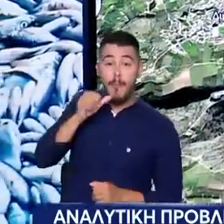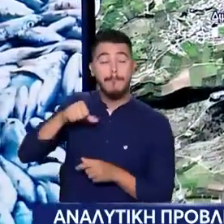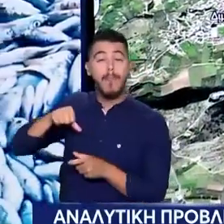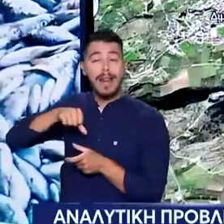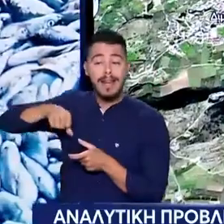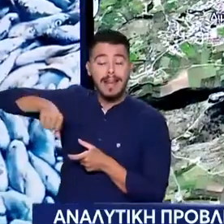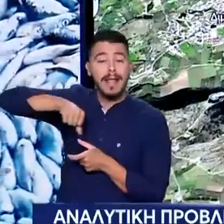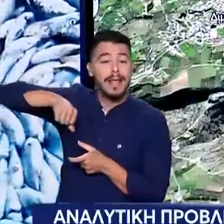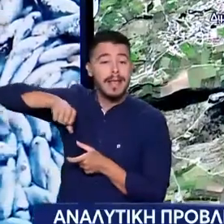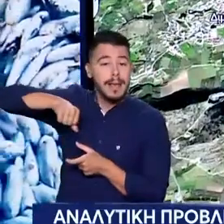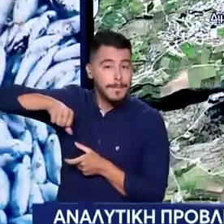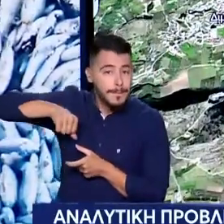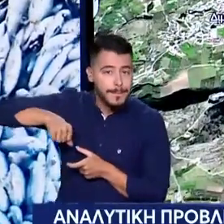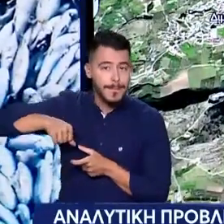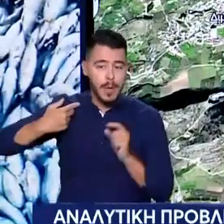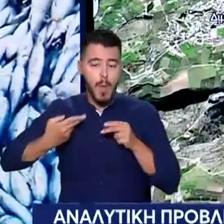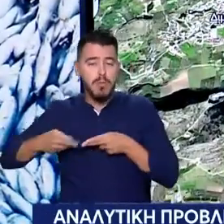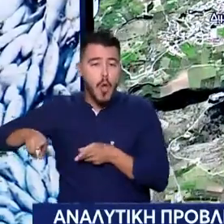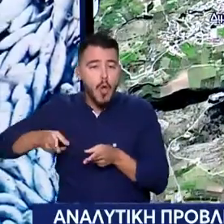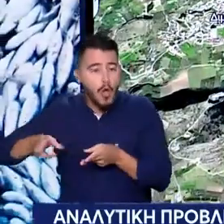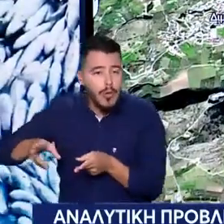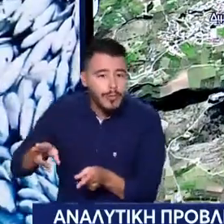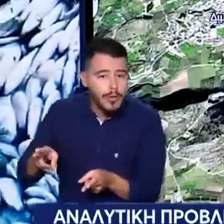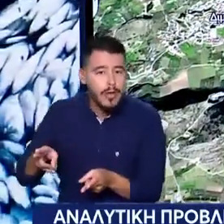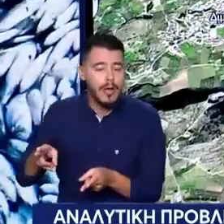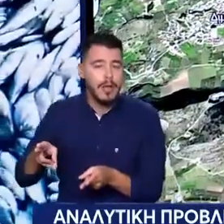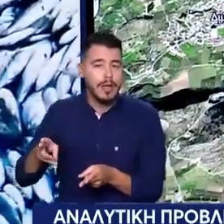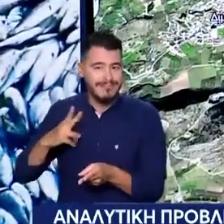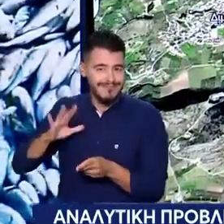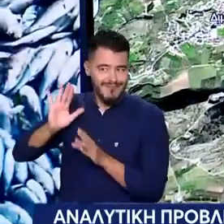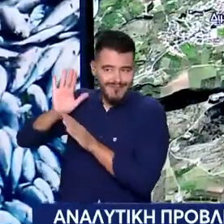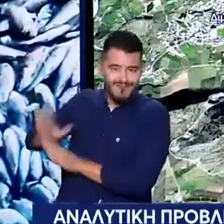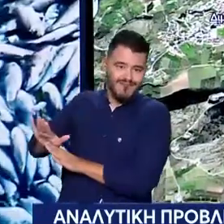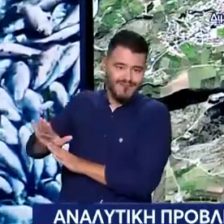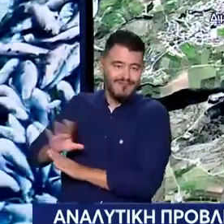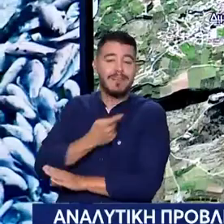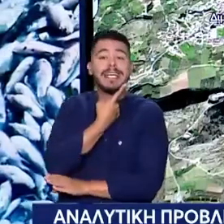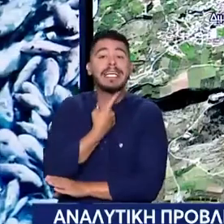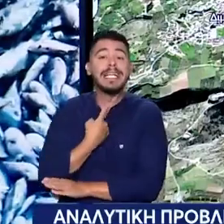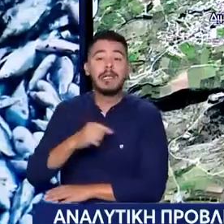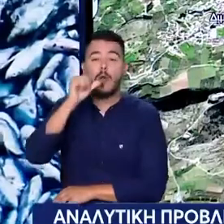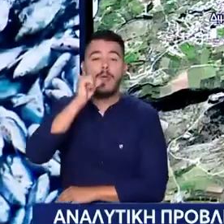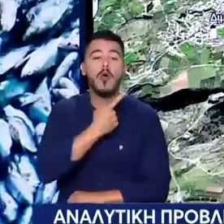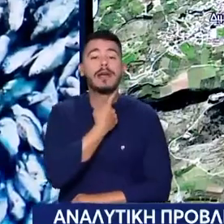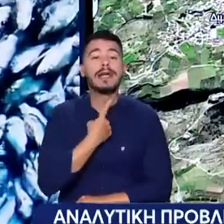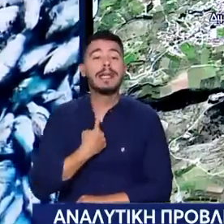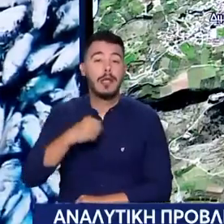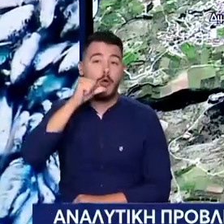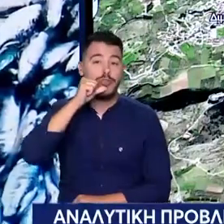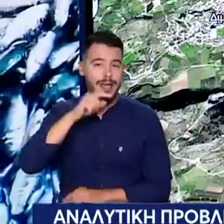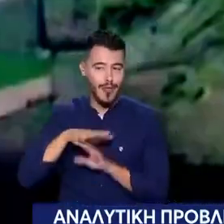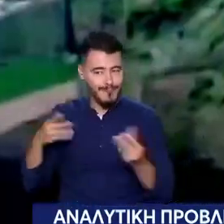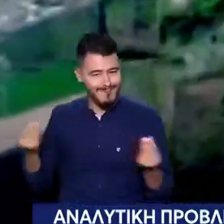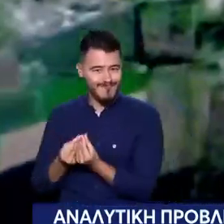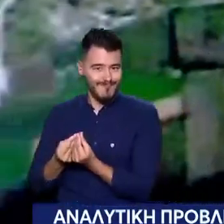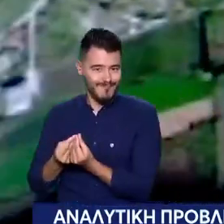πάνω, βρίσκονταν στην Κάρλα, ζούσαν ακόμα και στον Πηνιό. Βλέπετε εδώ αυτό που θα το κοκκινήσω τώρα,